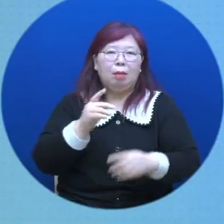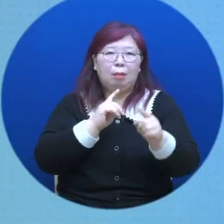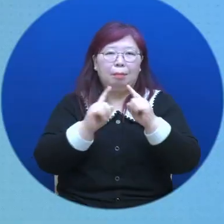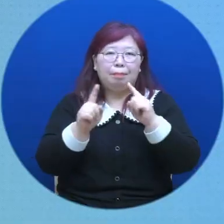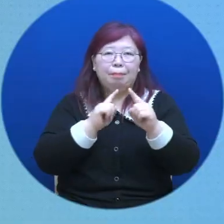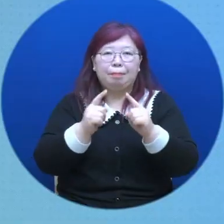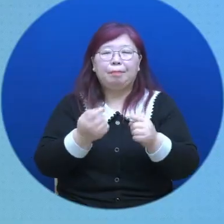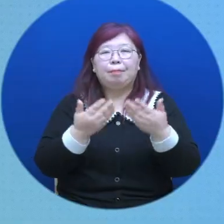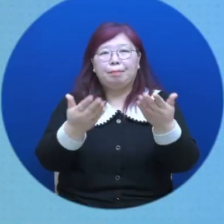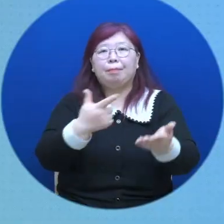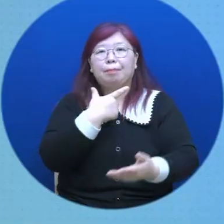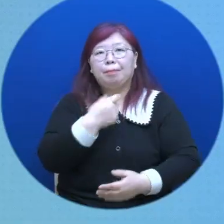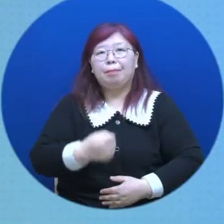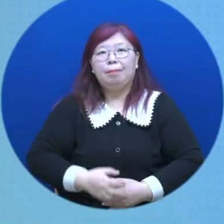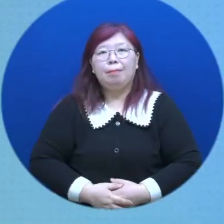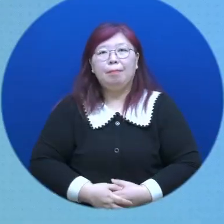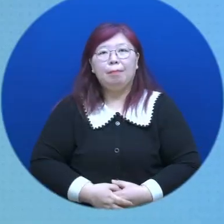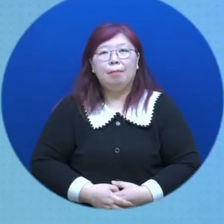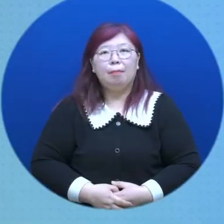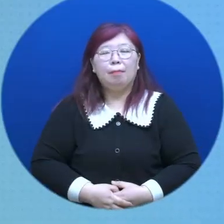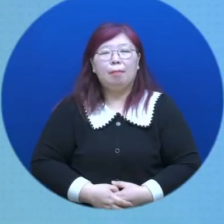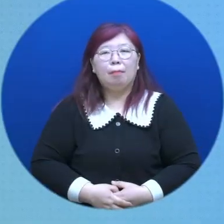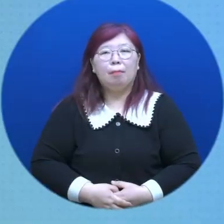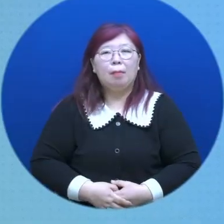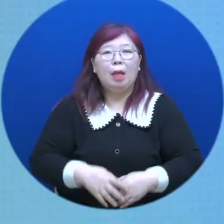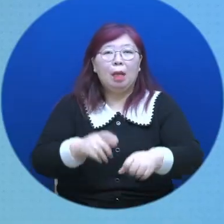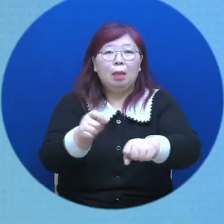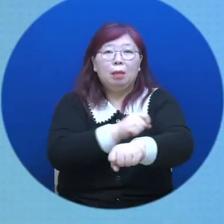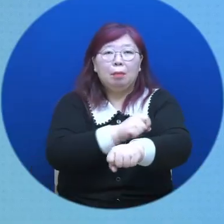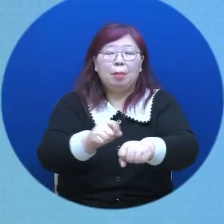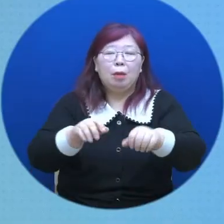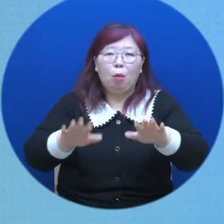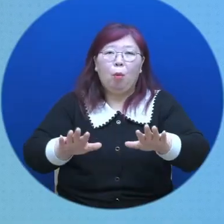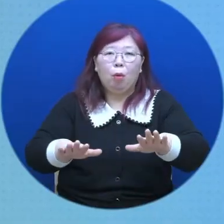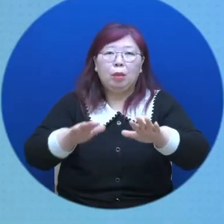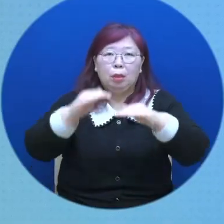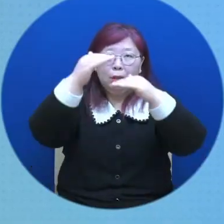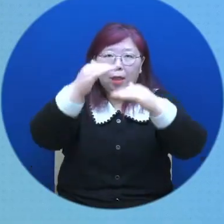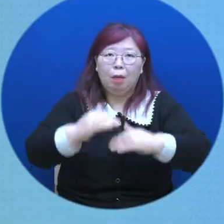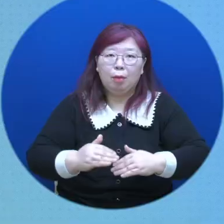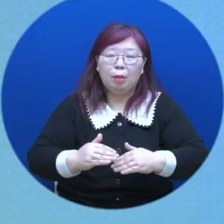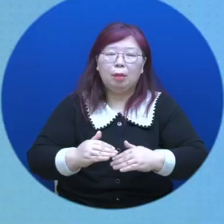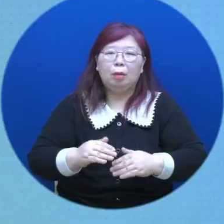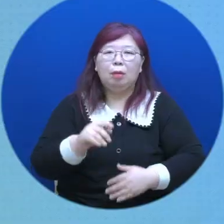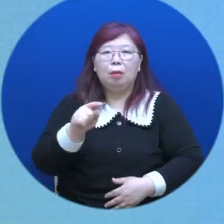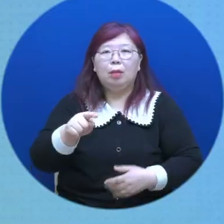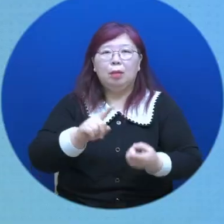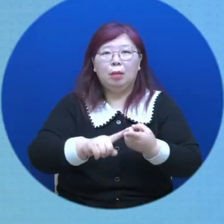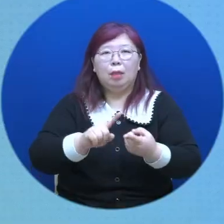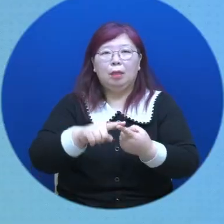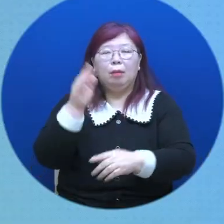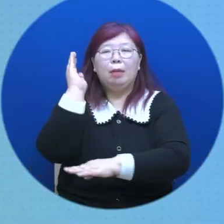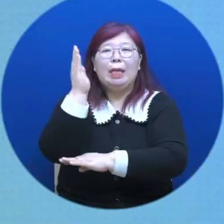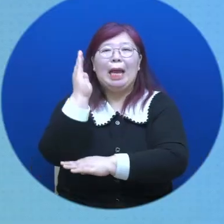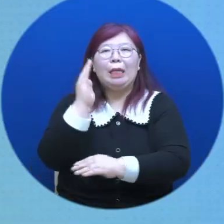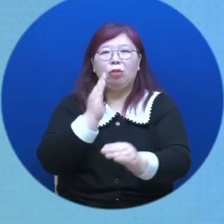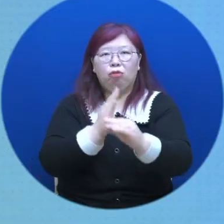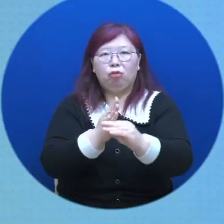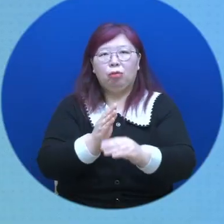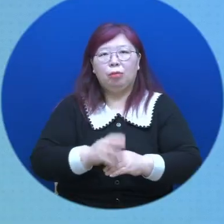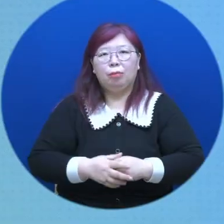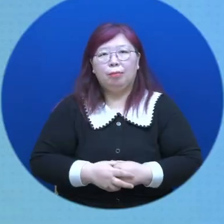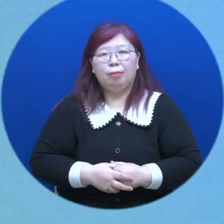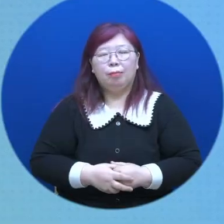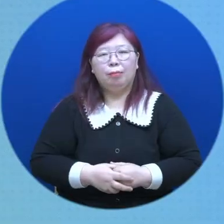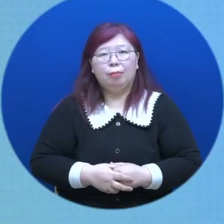주고 싶은 것. 특별히 오늘 본문에서는 그것을 우리에게 말씀해 주고 있구나 하는